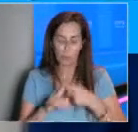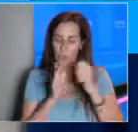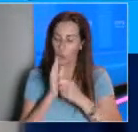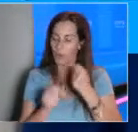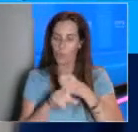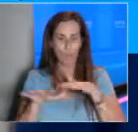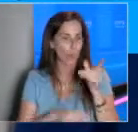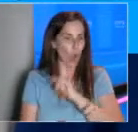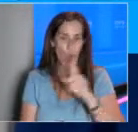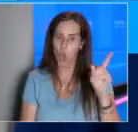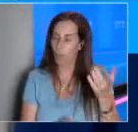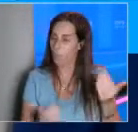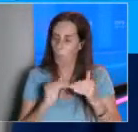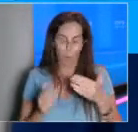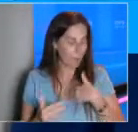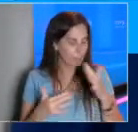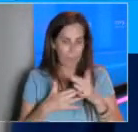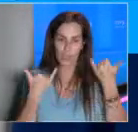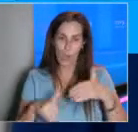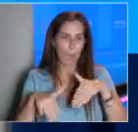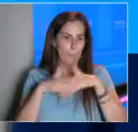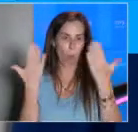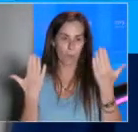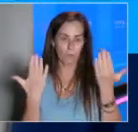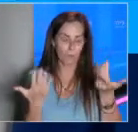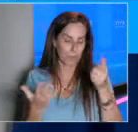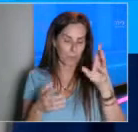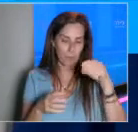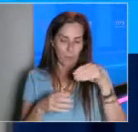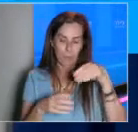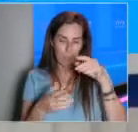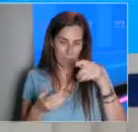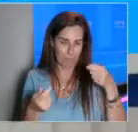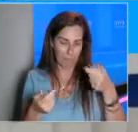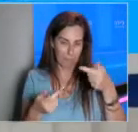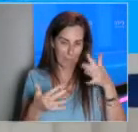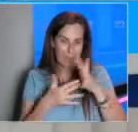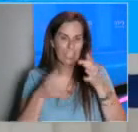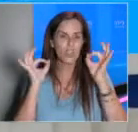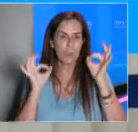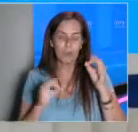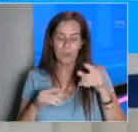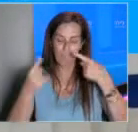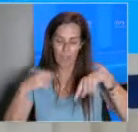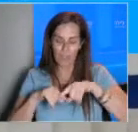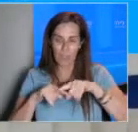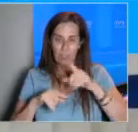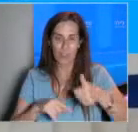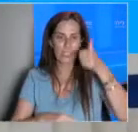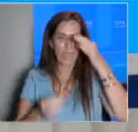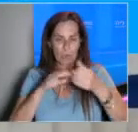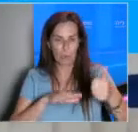עבודת הממשלה לא מותאם. אני בדקתי היום בבוקר במסגרות רשמיות של הממשלה, ואותה ועדה של